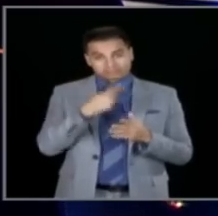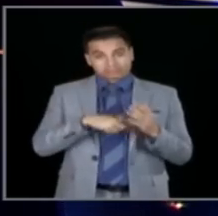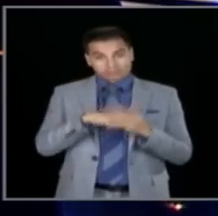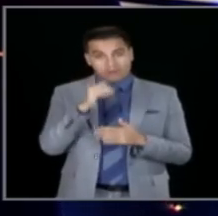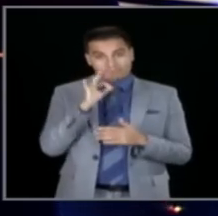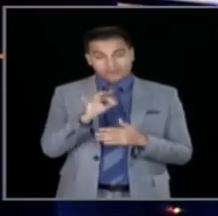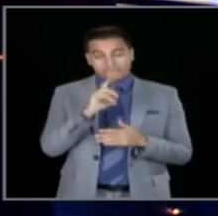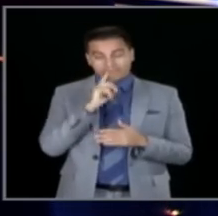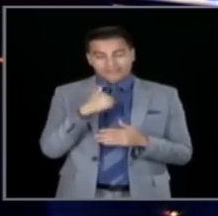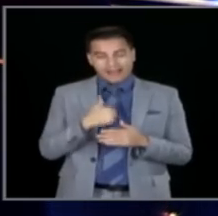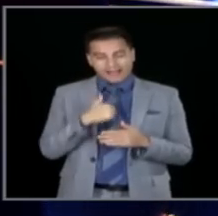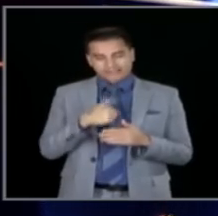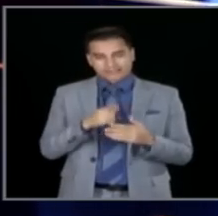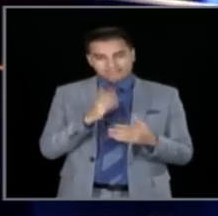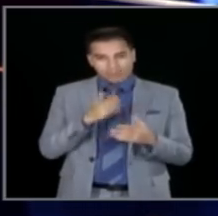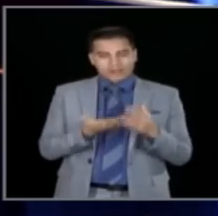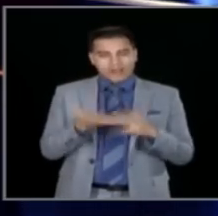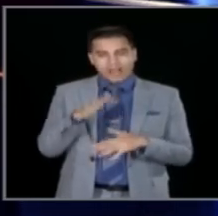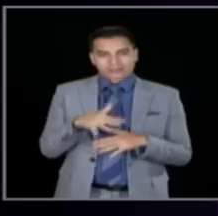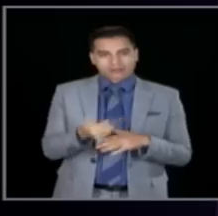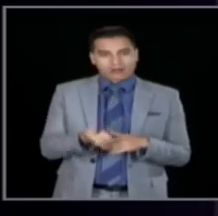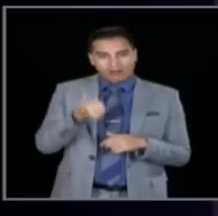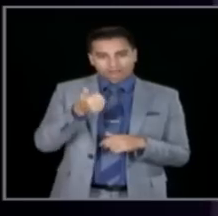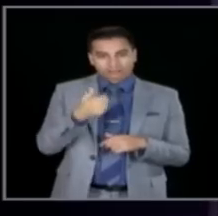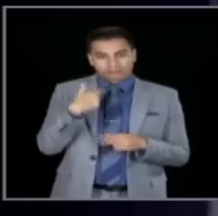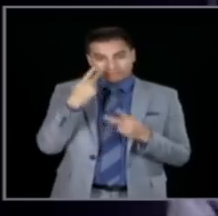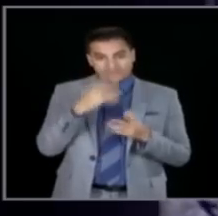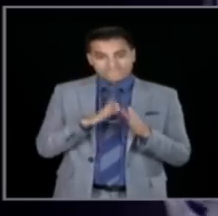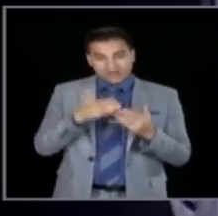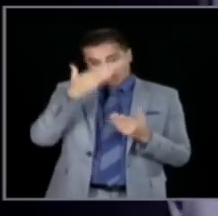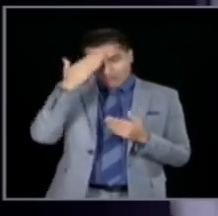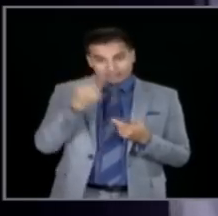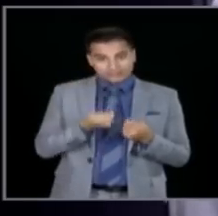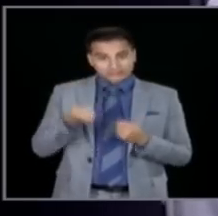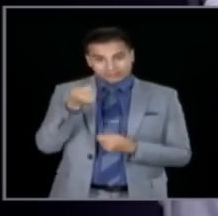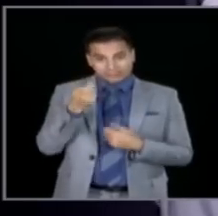أن أدائكم كان ممكن يبقى أحسن من كده بكتير لو بتلعبوا فريق عنده خبرة